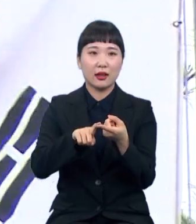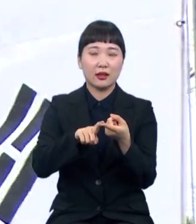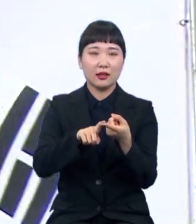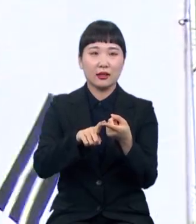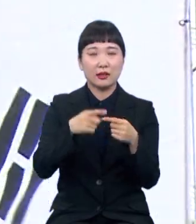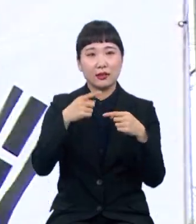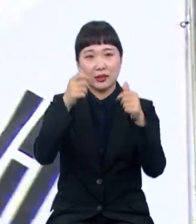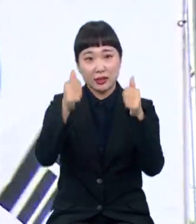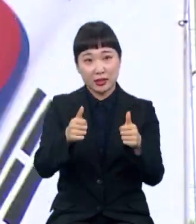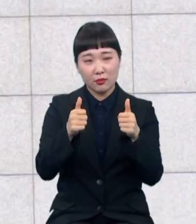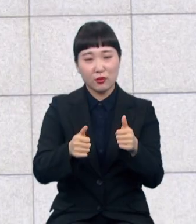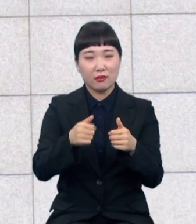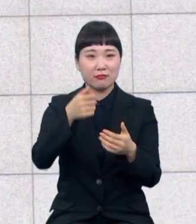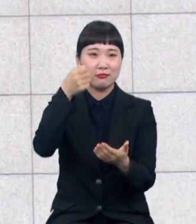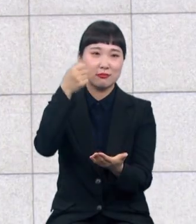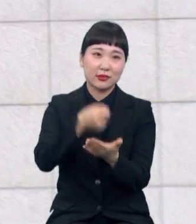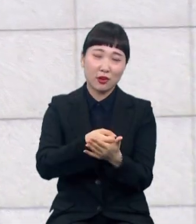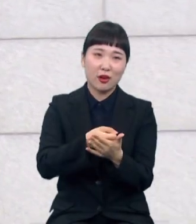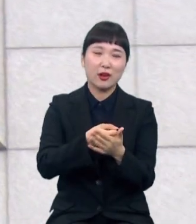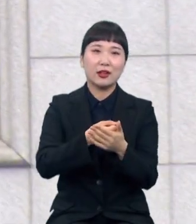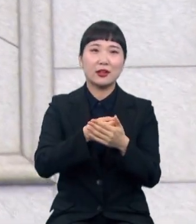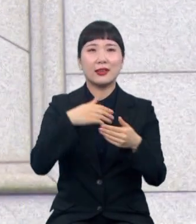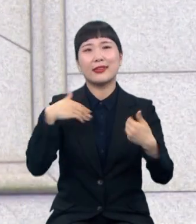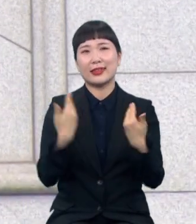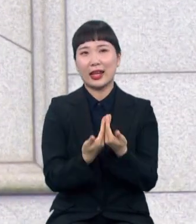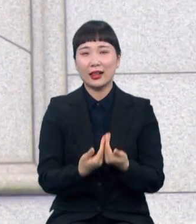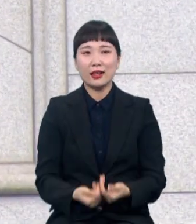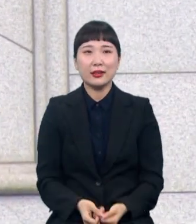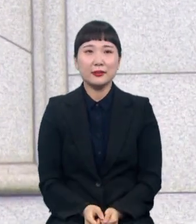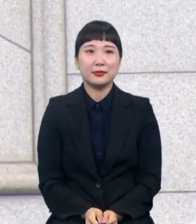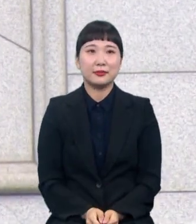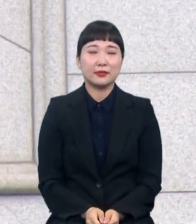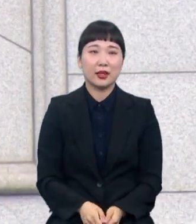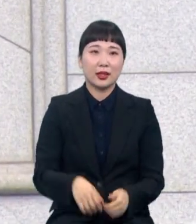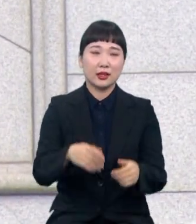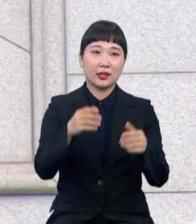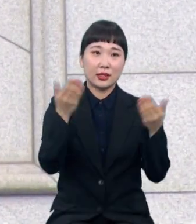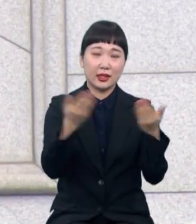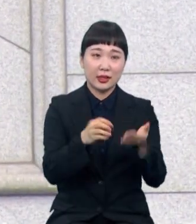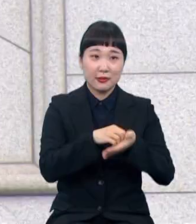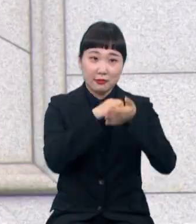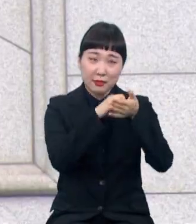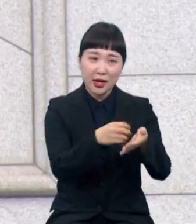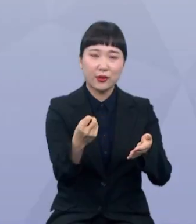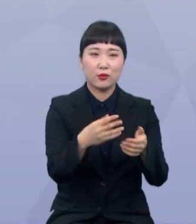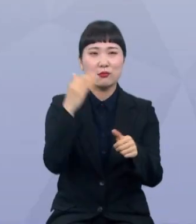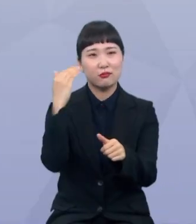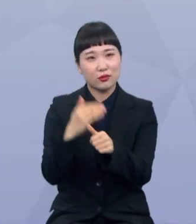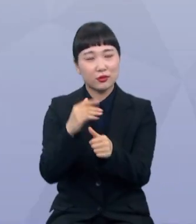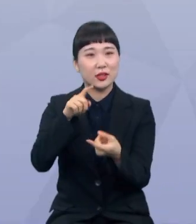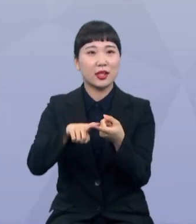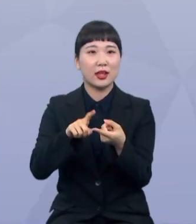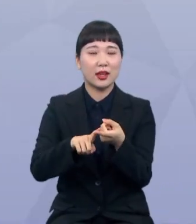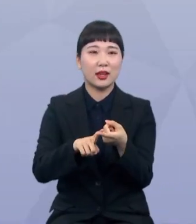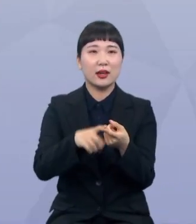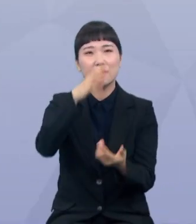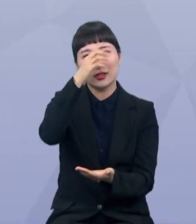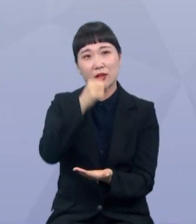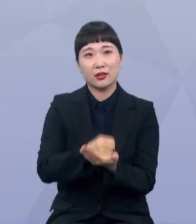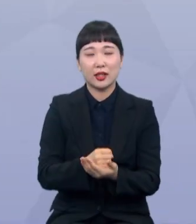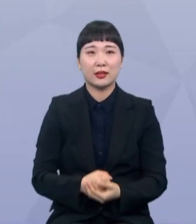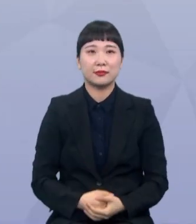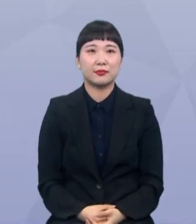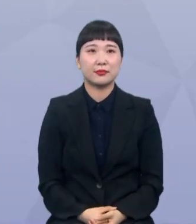판단은 달랐습니다. 취업 불승인과 해임 처분 모두 정당했다고 본 겁니다. 재판부는